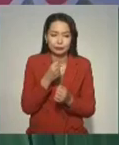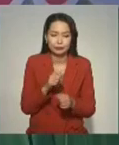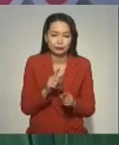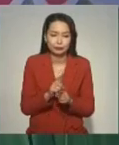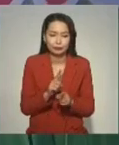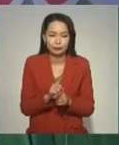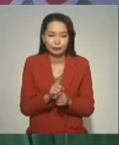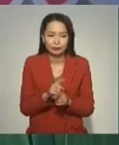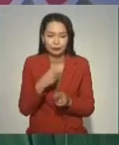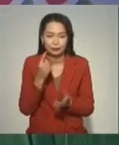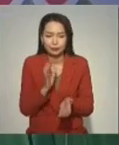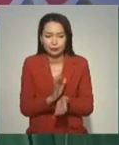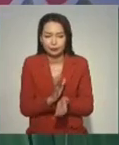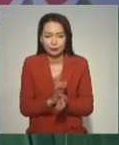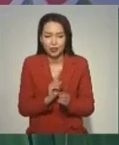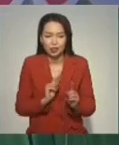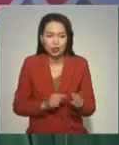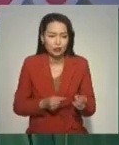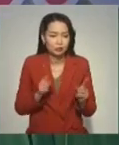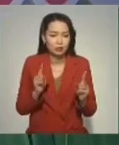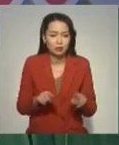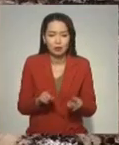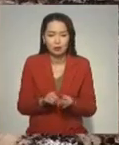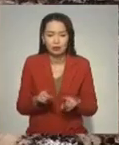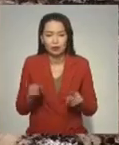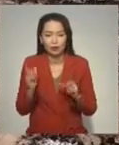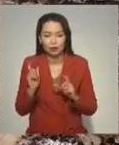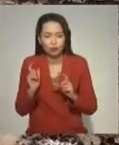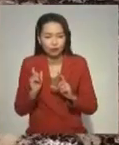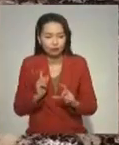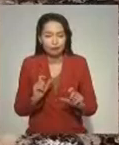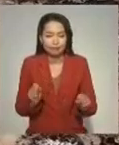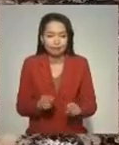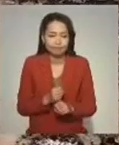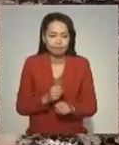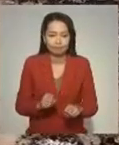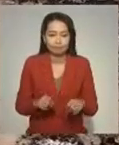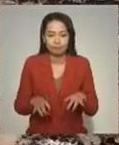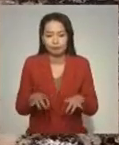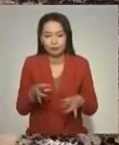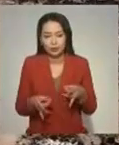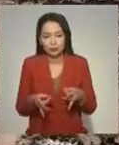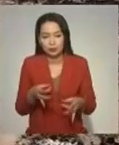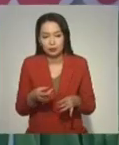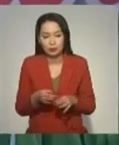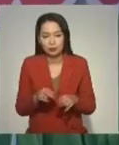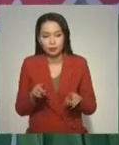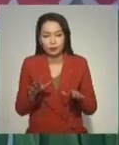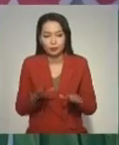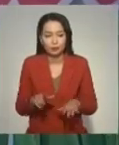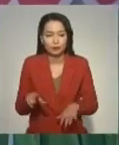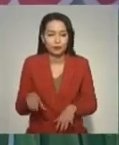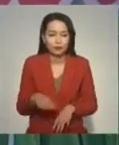вот джипы и то не проедут, вездеходы. Оставляем машины все на этих... вдоль